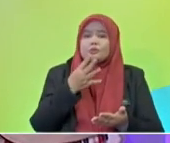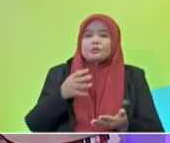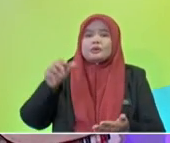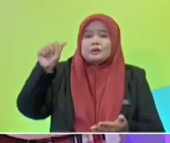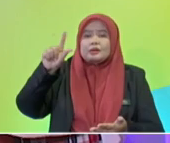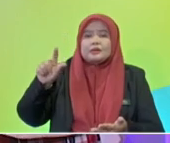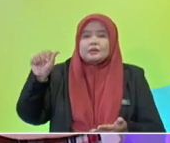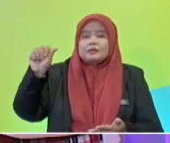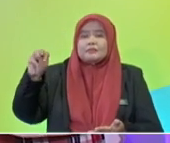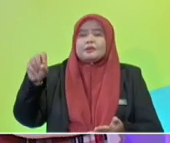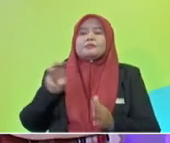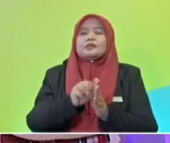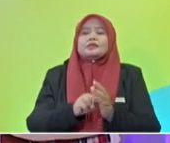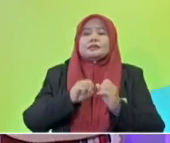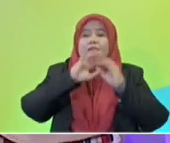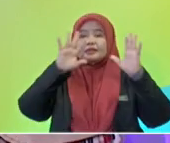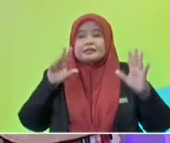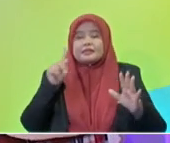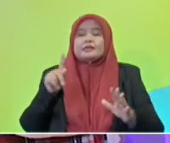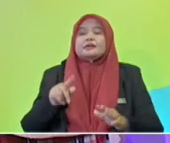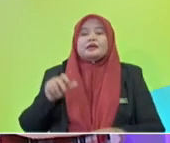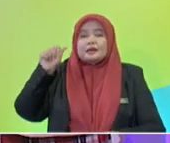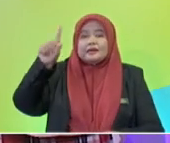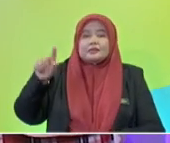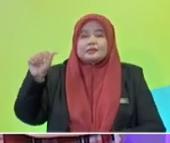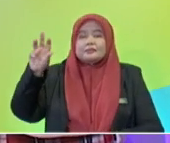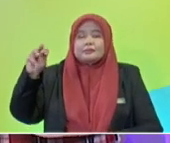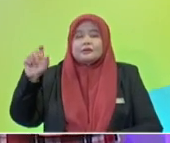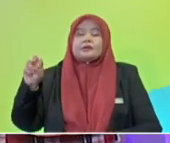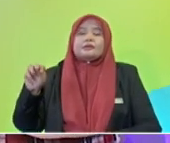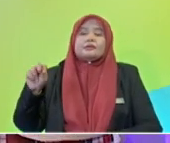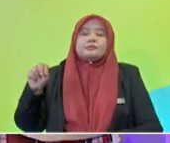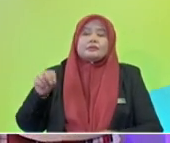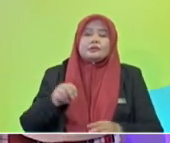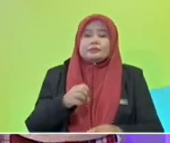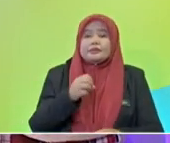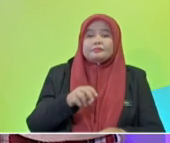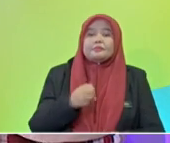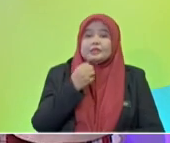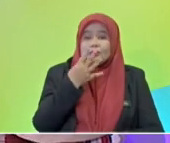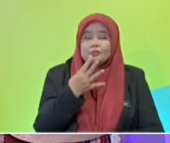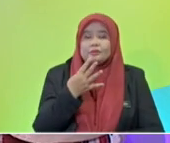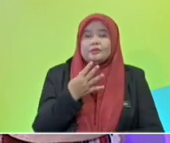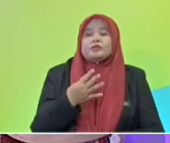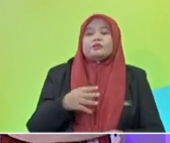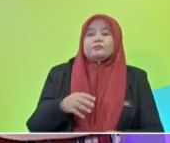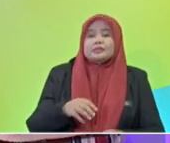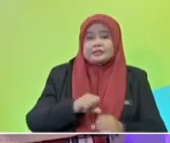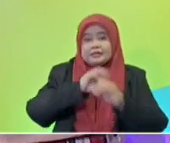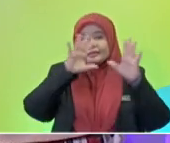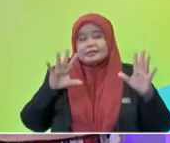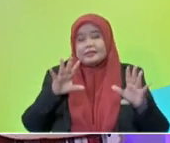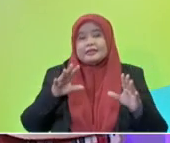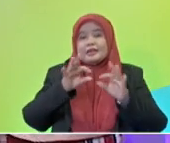menjelaskan bahawa Azman menyatakan bahawa semua inialah penjelasan kepada ayat utama itu apa yang